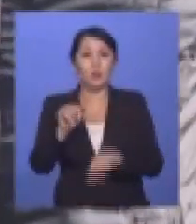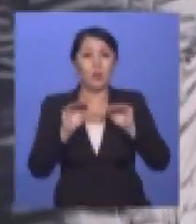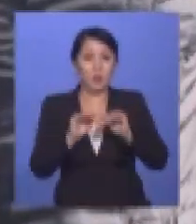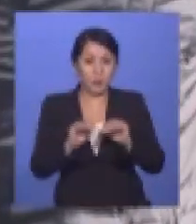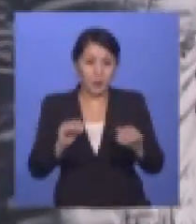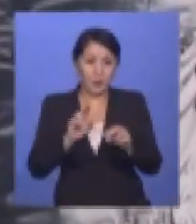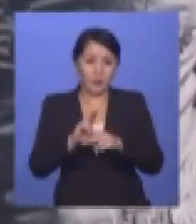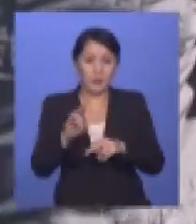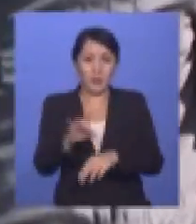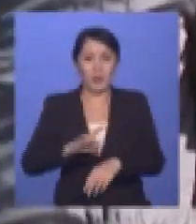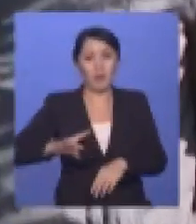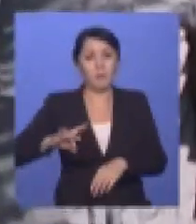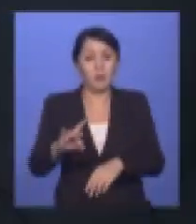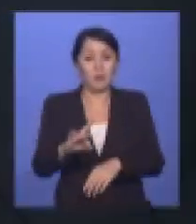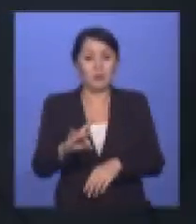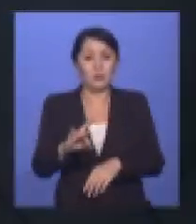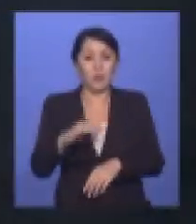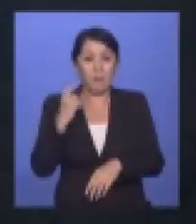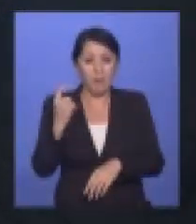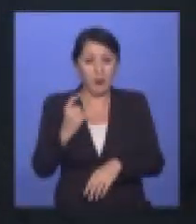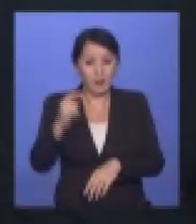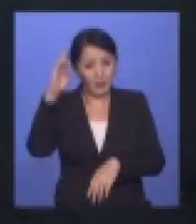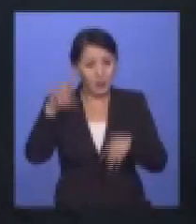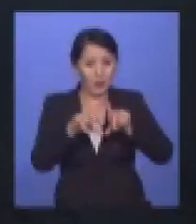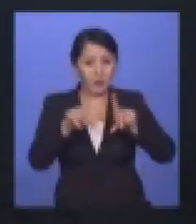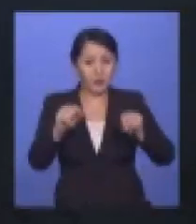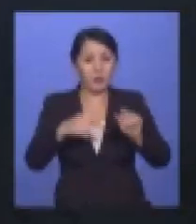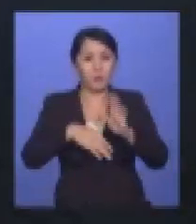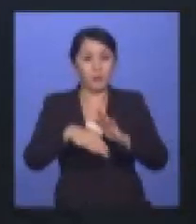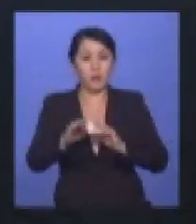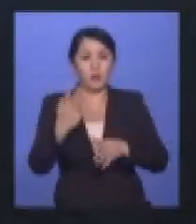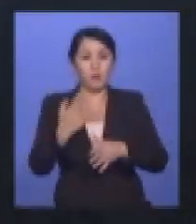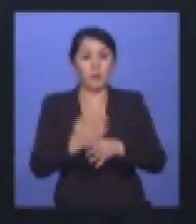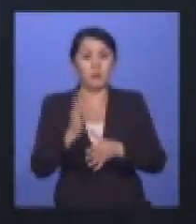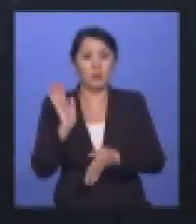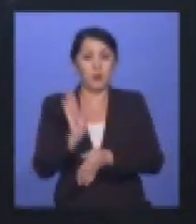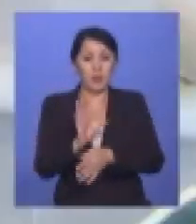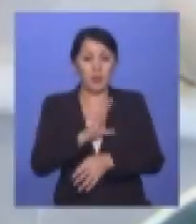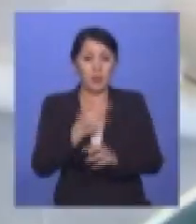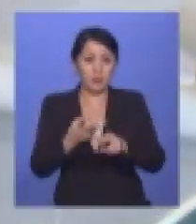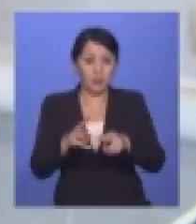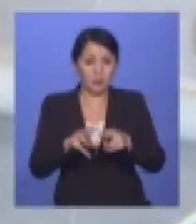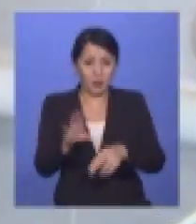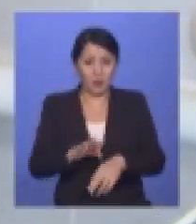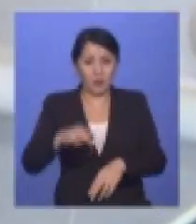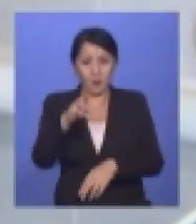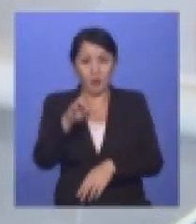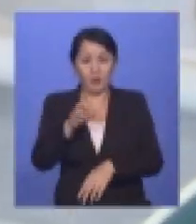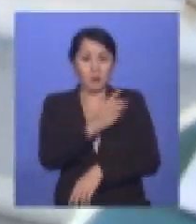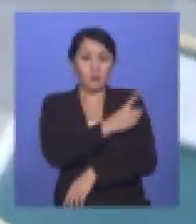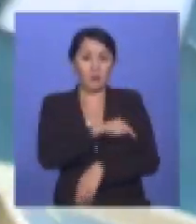бала оқиды. Аймақ басшысы жергілікті шаруаға мектеп айналасын абаттандыруға көмектесуді тапсырды. Сондай-ақ облыс әкімі